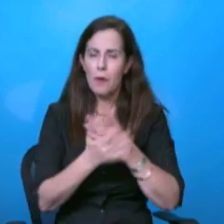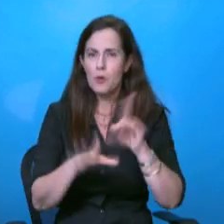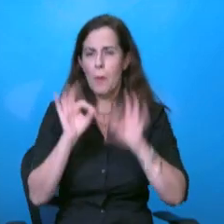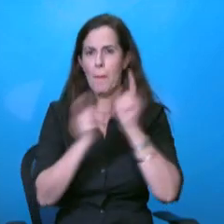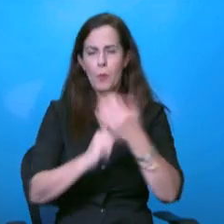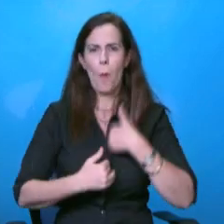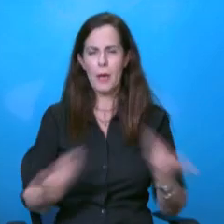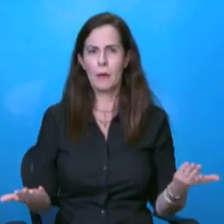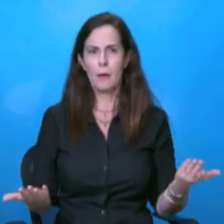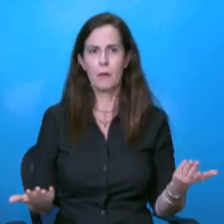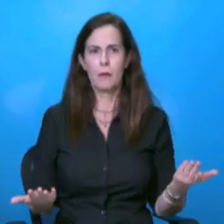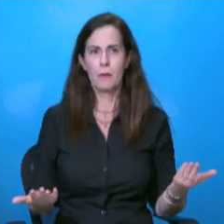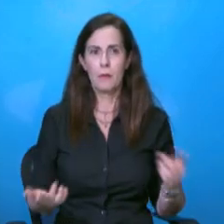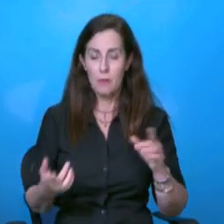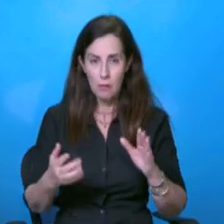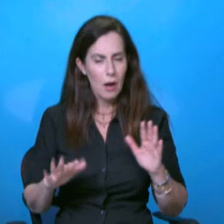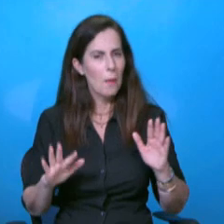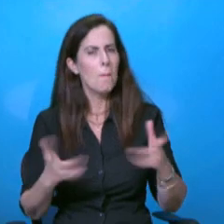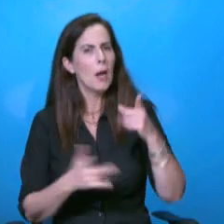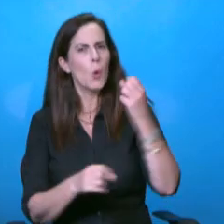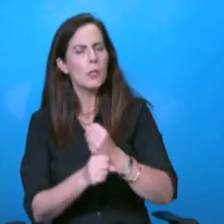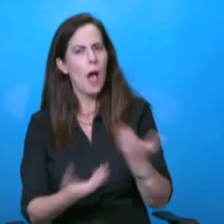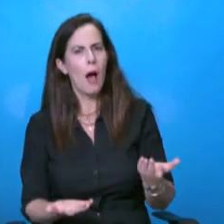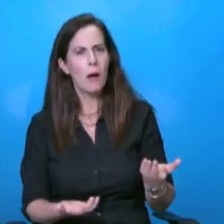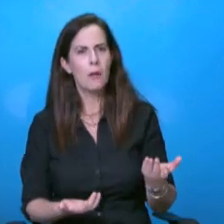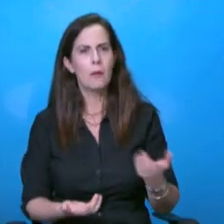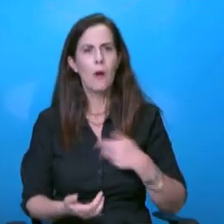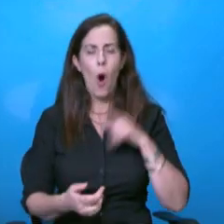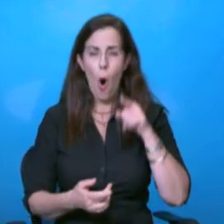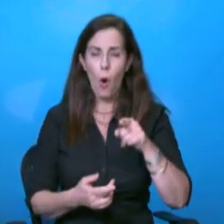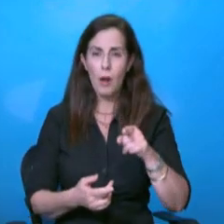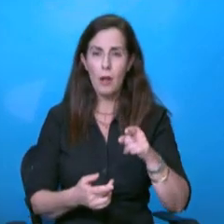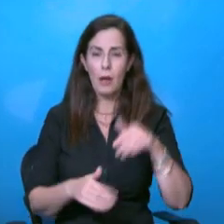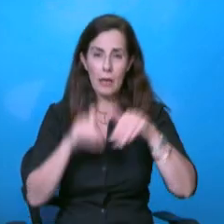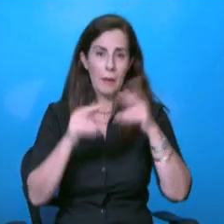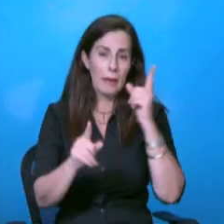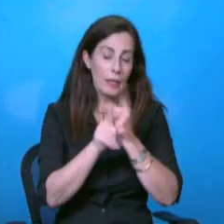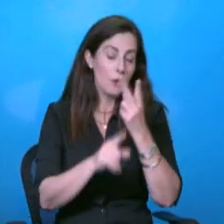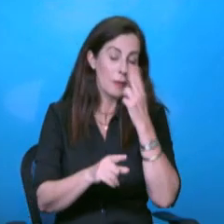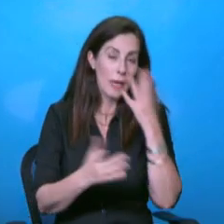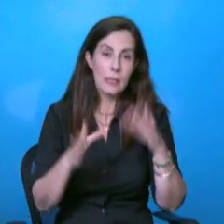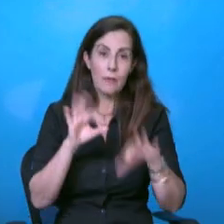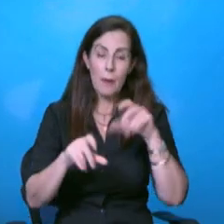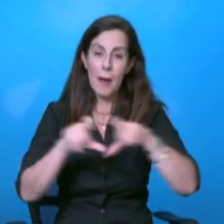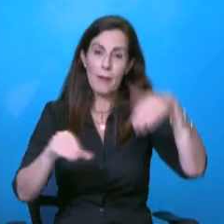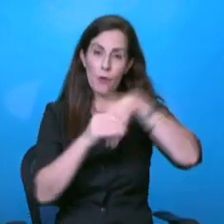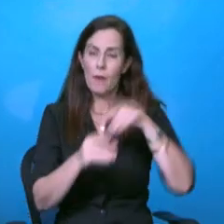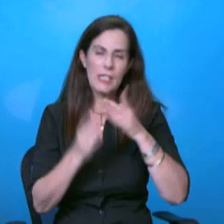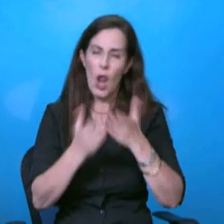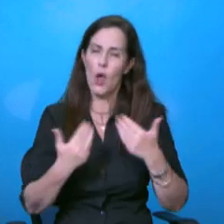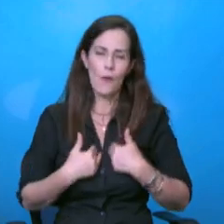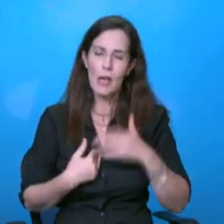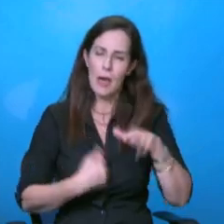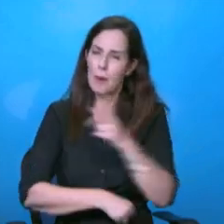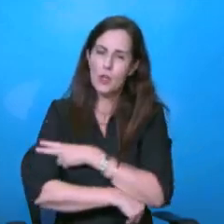לקלפי והסתבר שכבר הצביעו בשמי. זה מה שקרה. אז מה את עושה? הולכת לקלפי נגיש ומנסה להצביע עם העטפה כפולה, אבל זה לא יעזור לי, גם